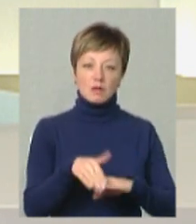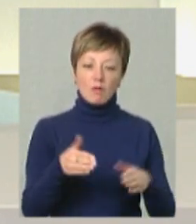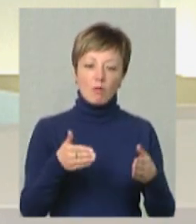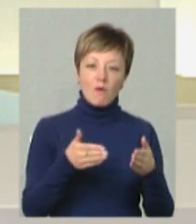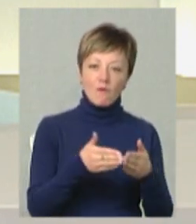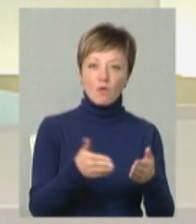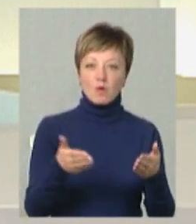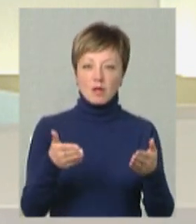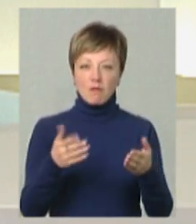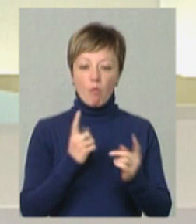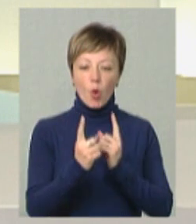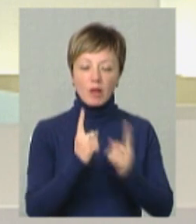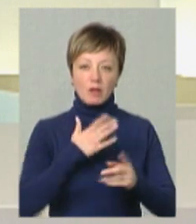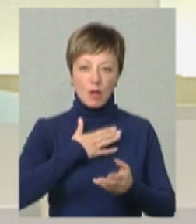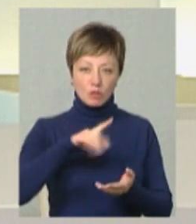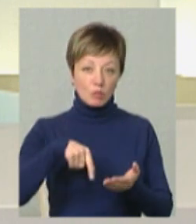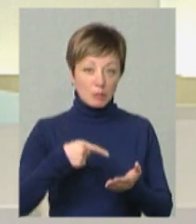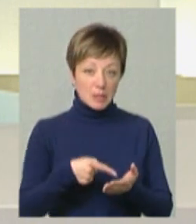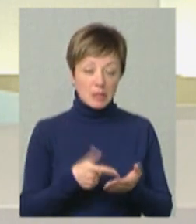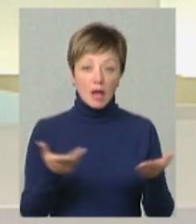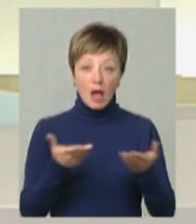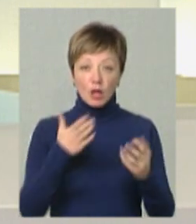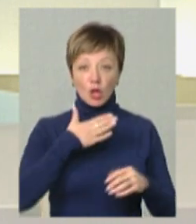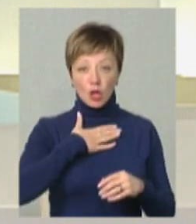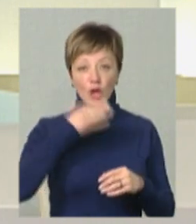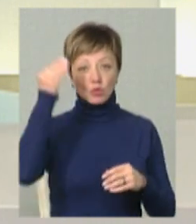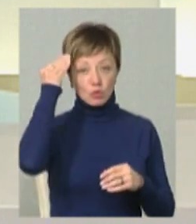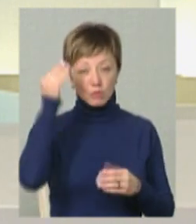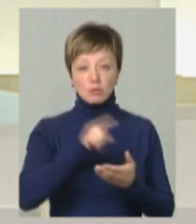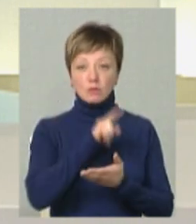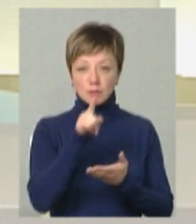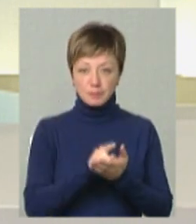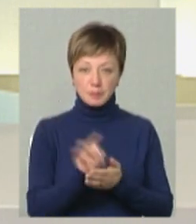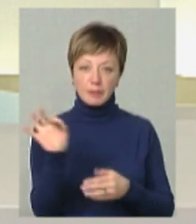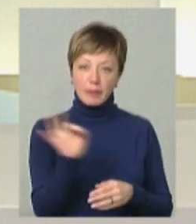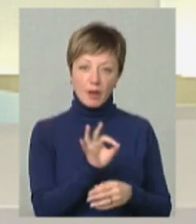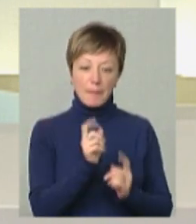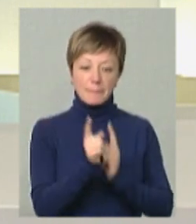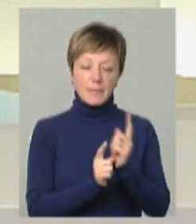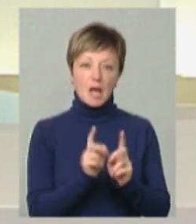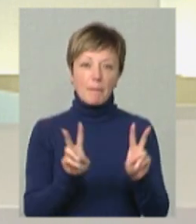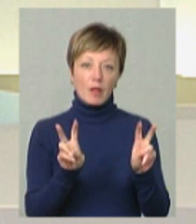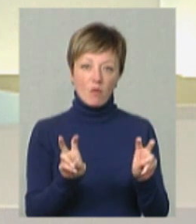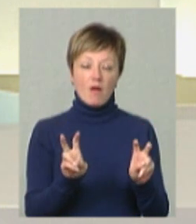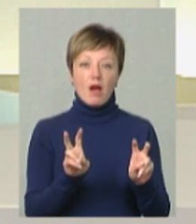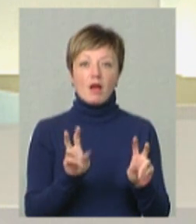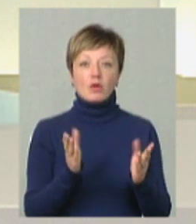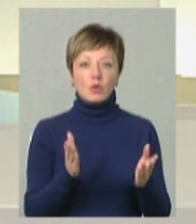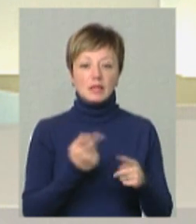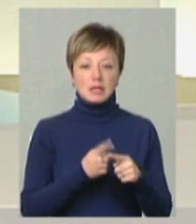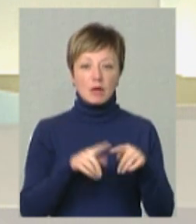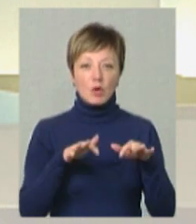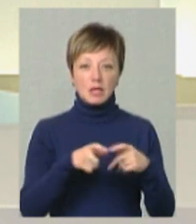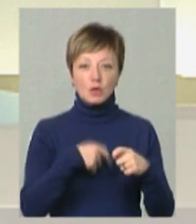провулків, проїздів, які є в нашому місті, які, на нашу думку, підлягали негайному перейменуванню. Проте цей